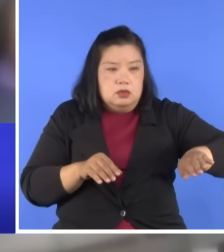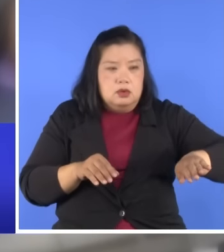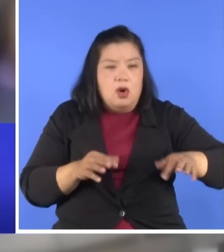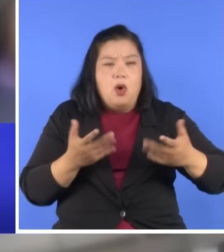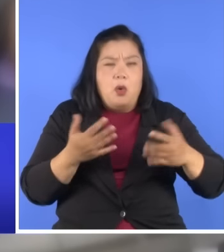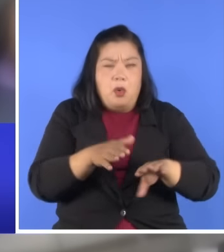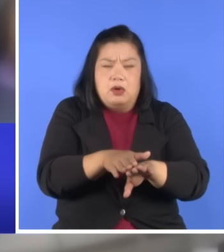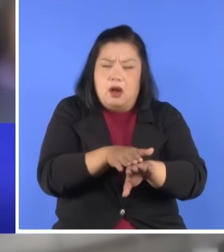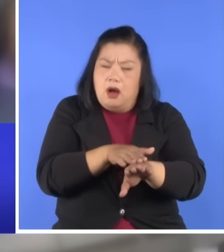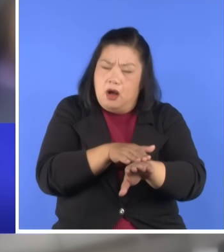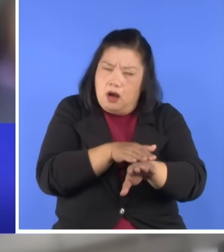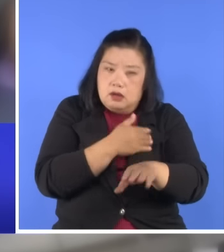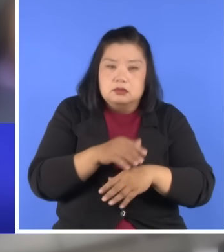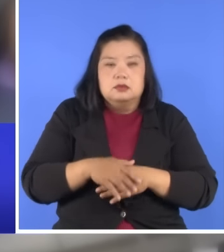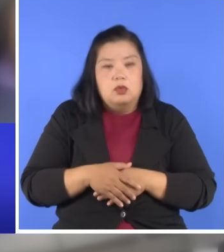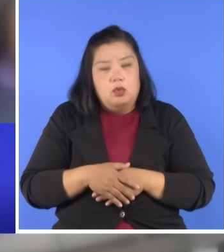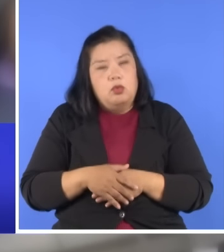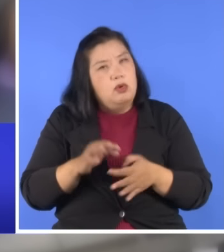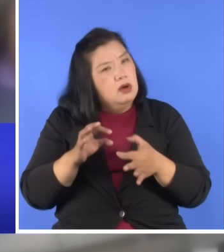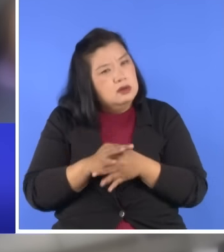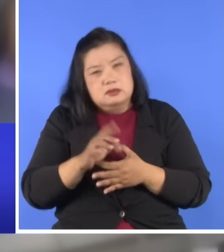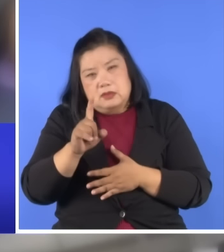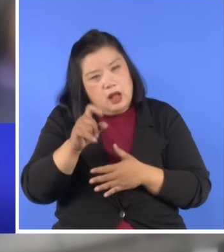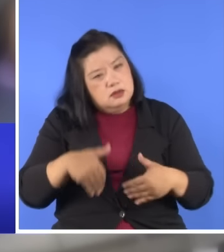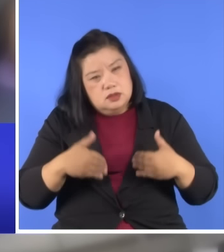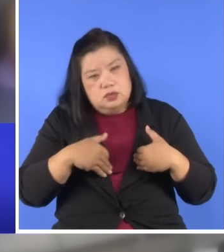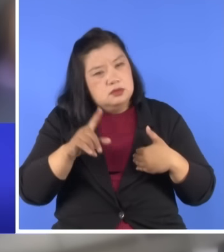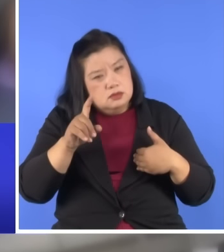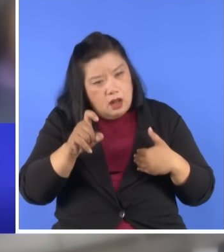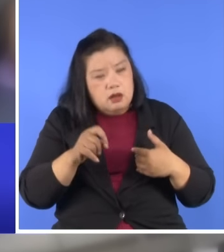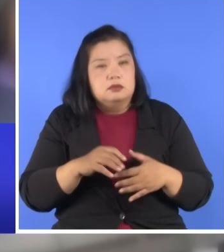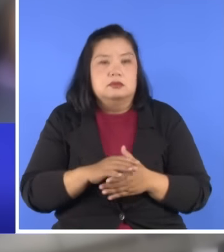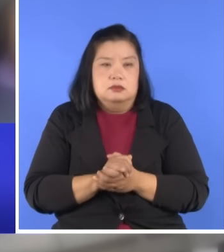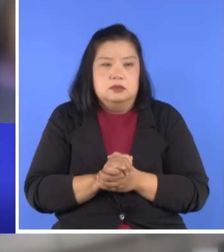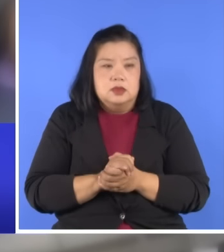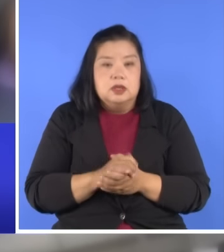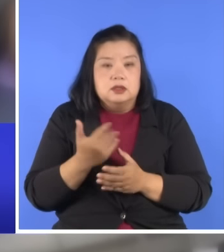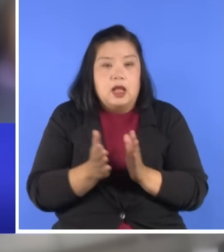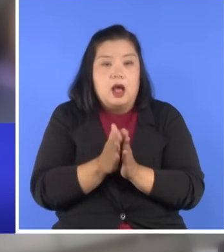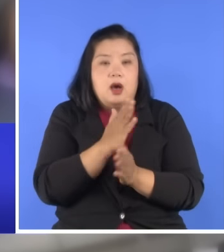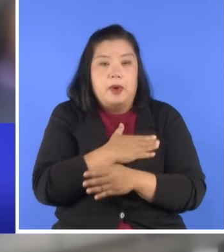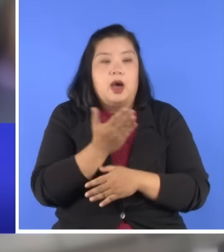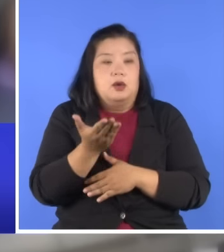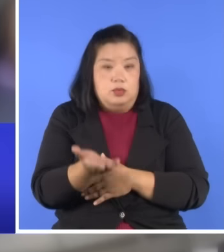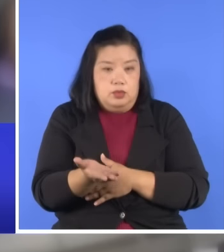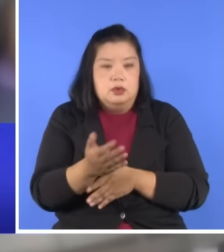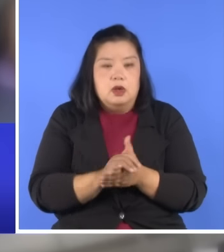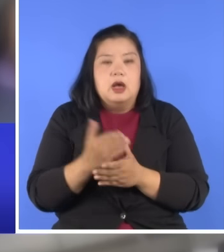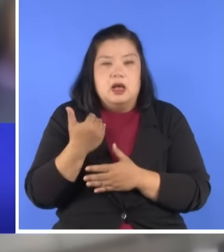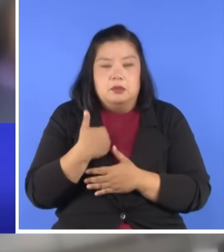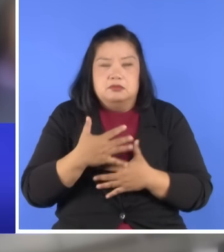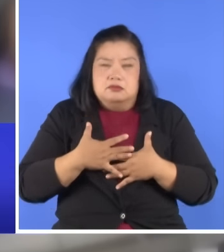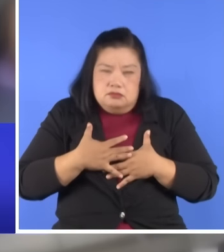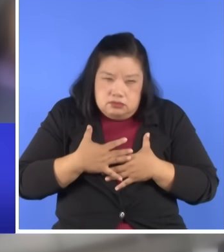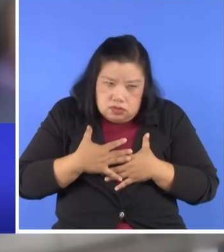แหมันเป็นนาทีชีวิตเลยนะคะแล้วท้ายที่สุดค่ะพระสมมากคือท่านมีอาการแน่นหน้าอก